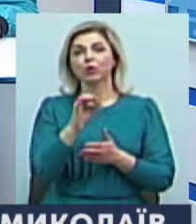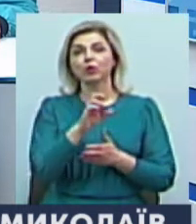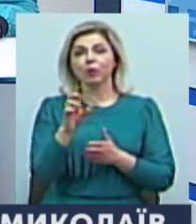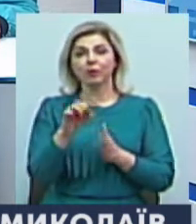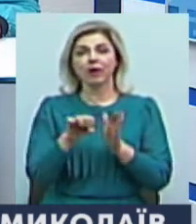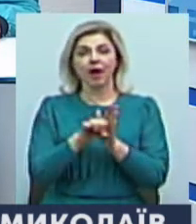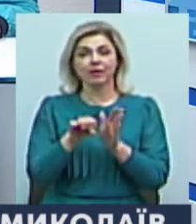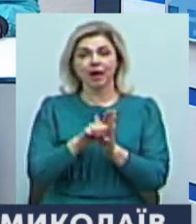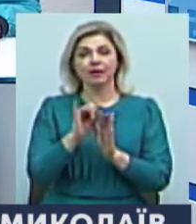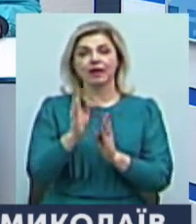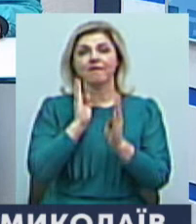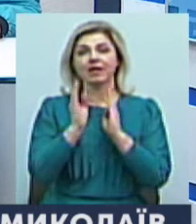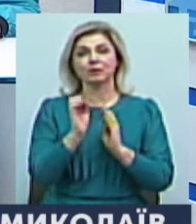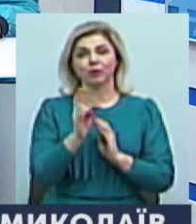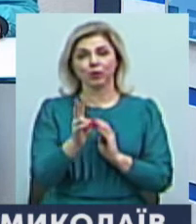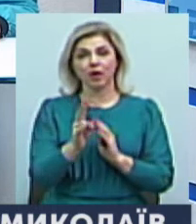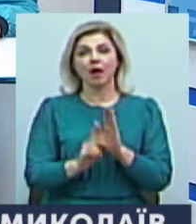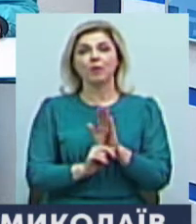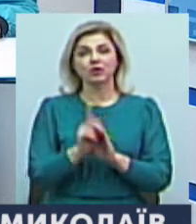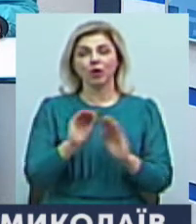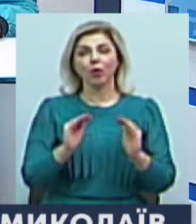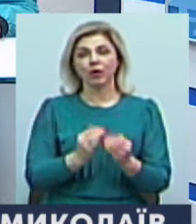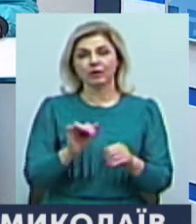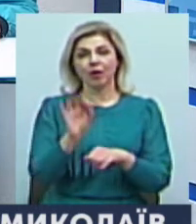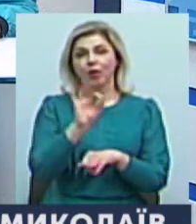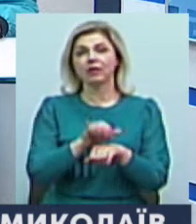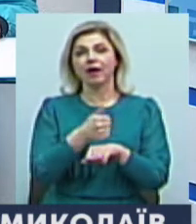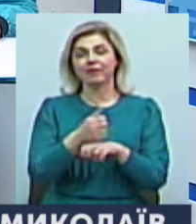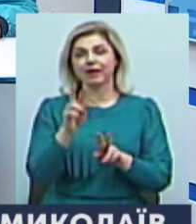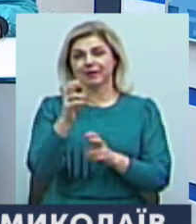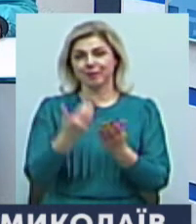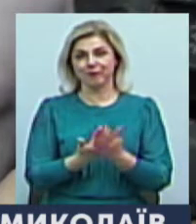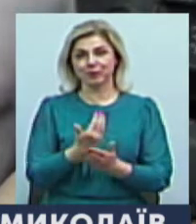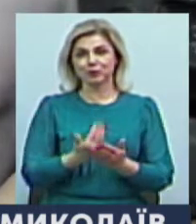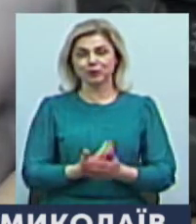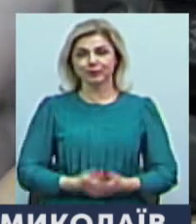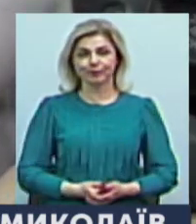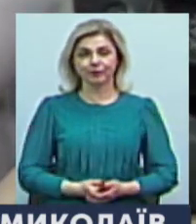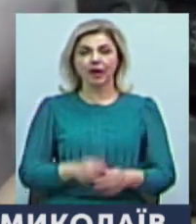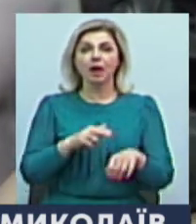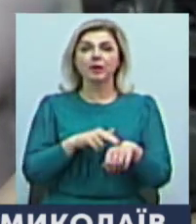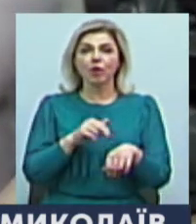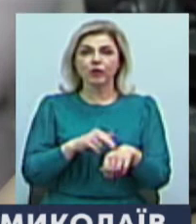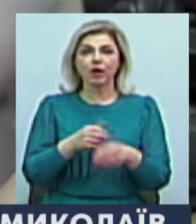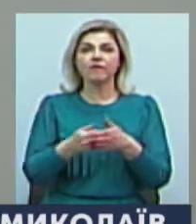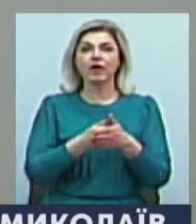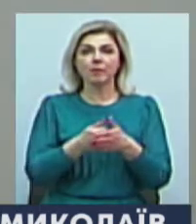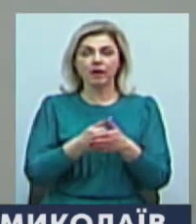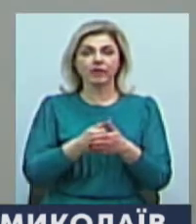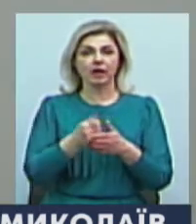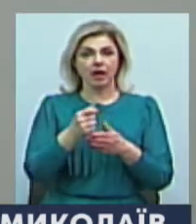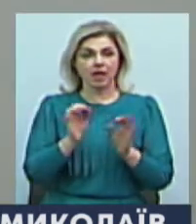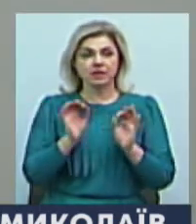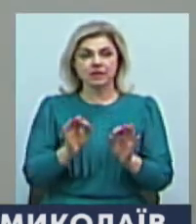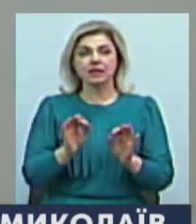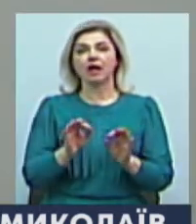сторінку у мережі Facebook. На початку коротко про головні теми випуску. Правоохоронці вибивали зізнання. Про